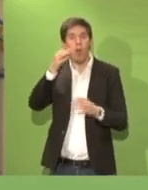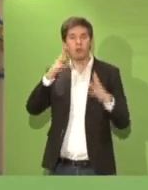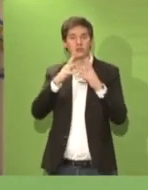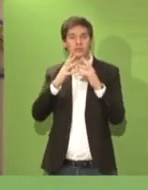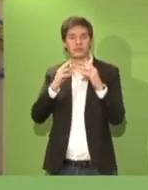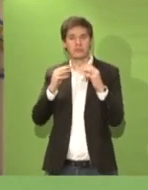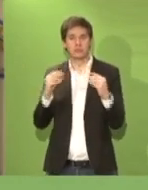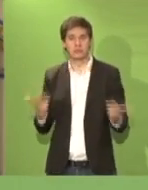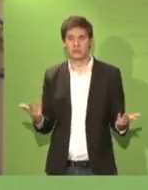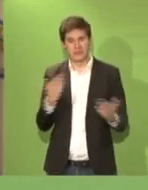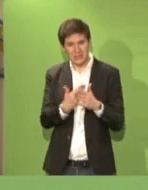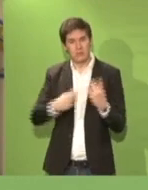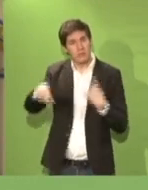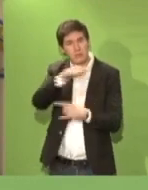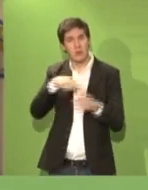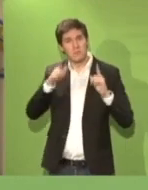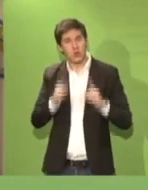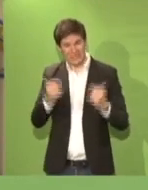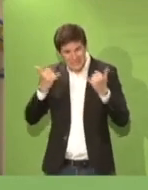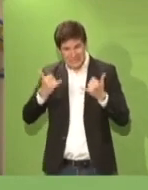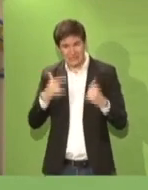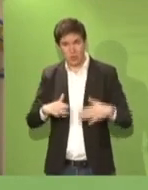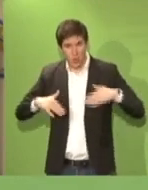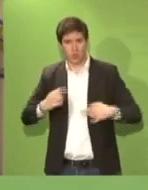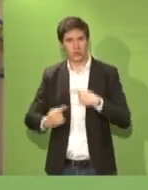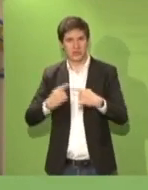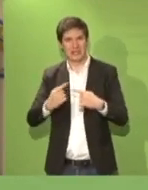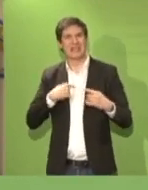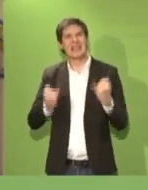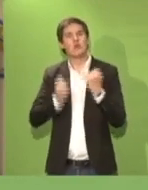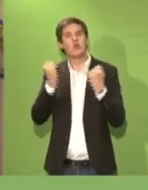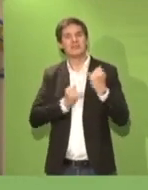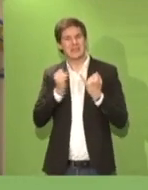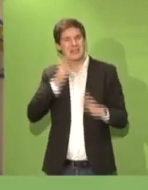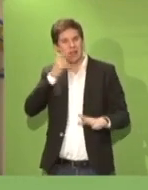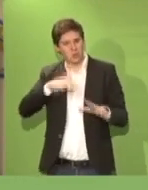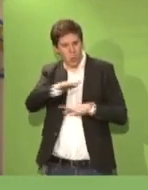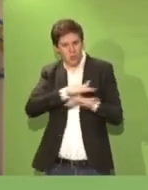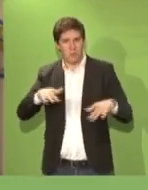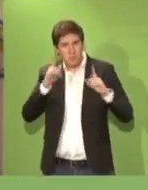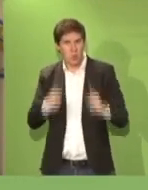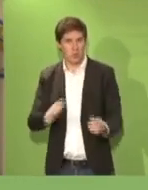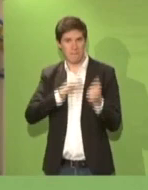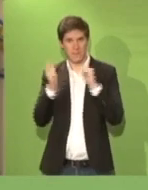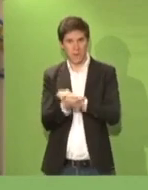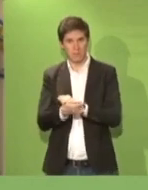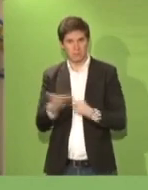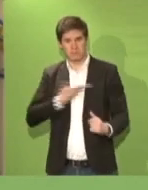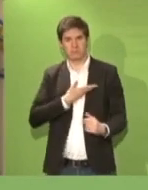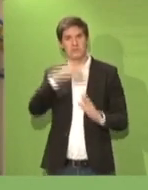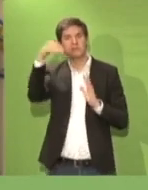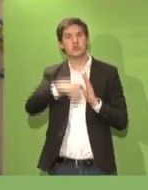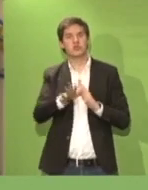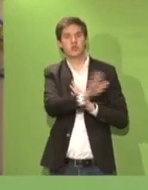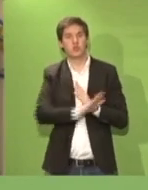hier ansetzen müssen und dass wir hier in den Industrienationen unsere Hausaufgaben machen müssen, damit die Menschen in den Ländern des Südens nicht